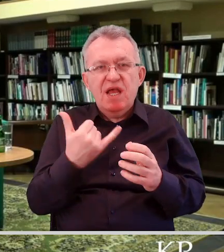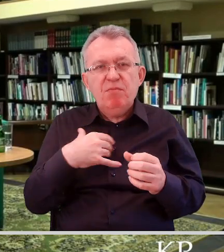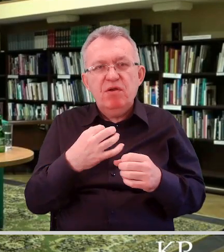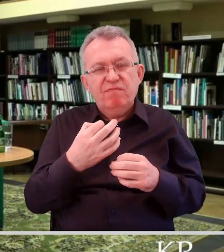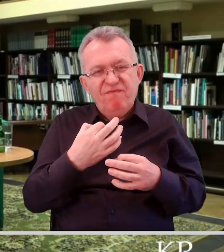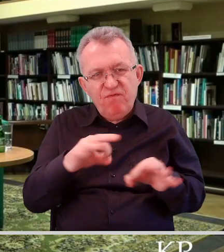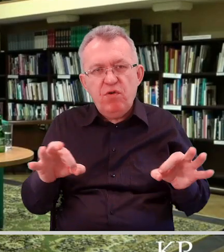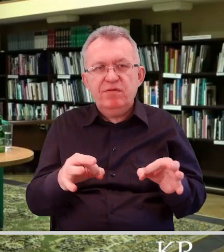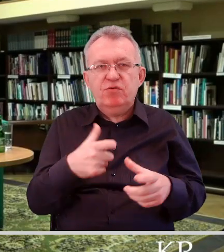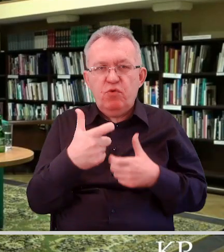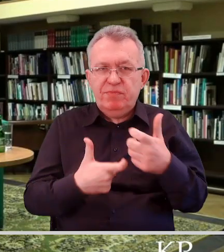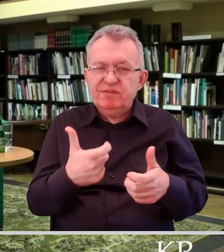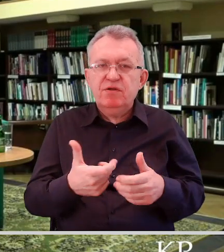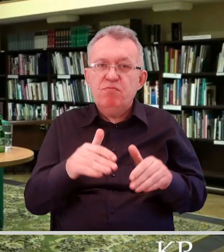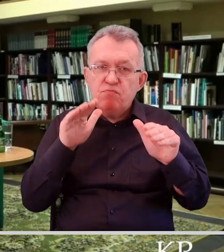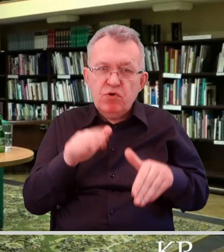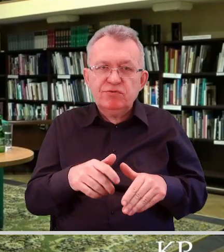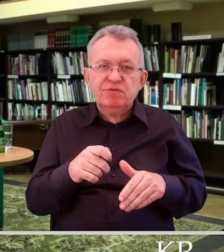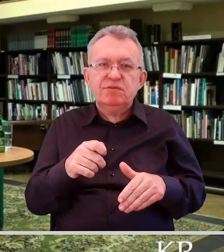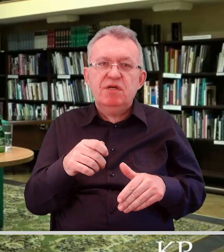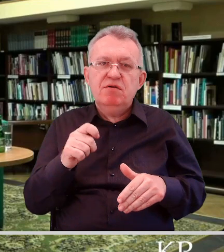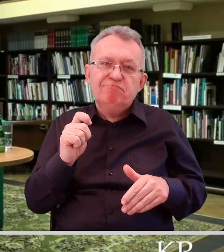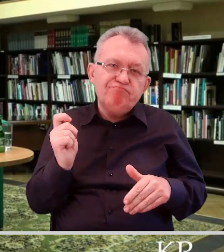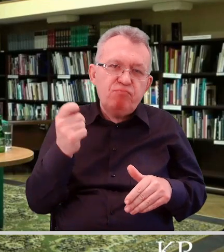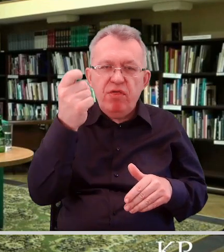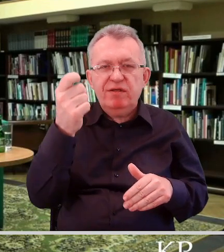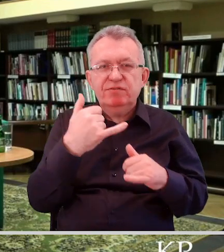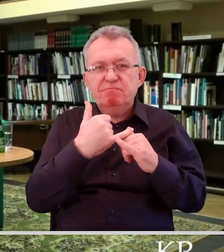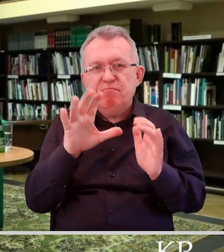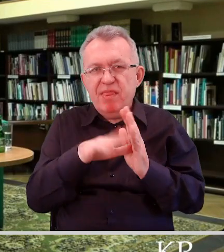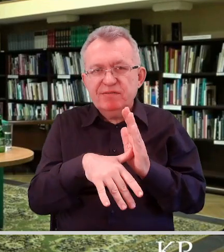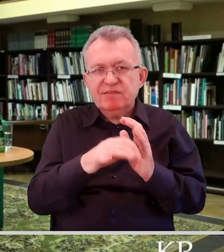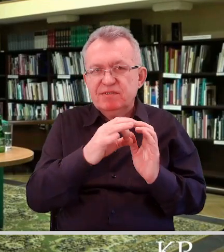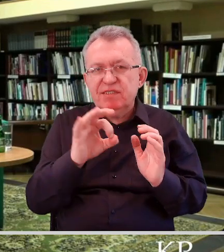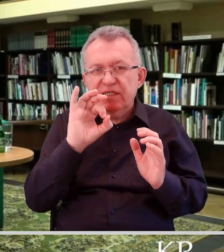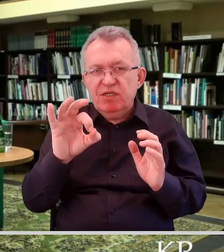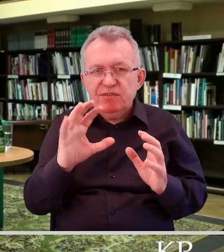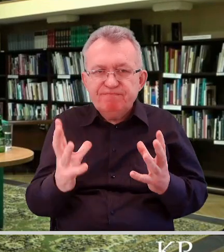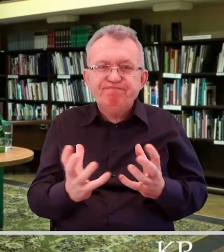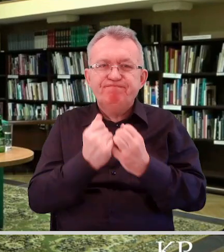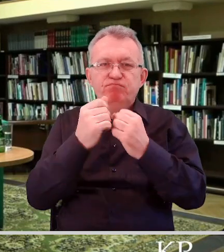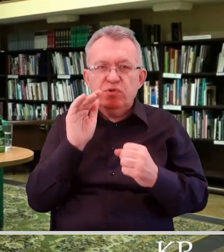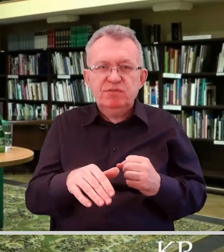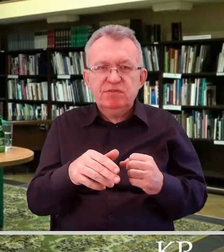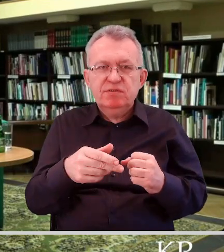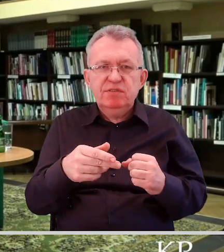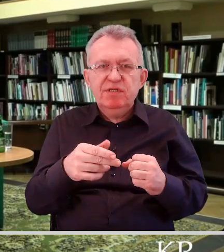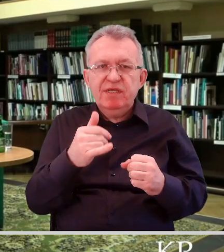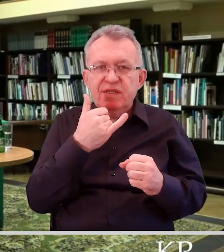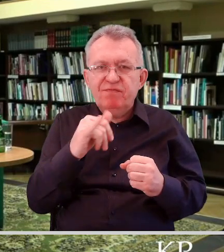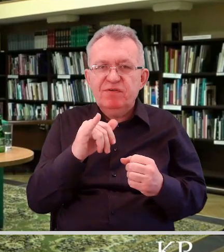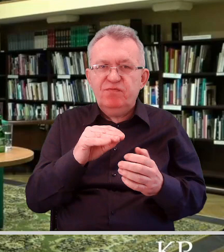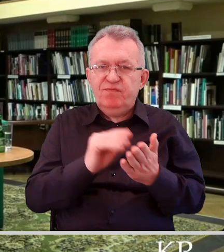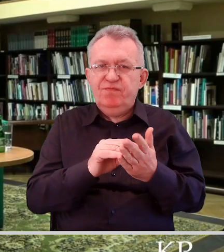no to można pojechać w jakieś miejsce, tak jak to proponujesz, i odzyskać ten, wejść w jakiś rytm.